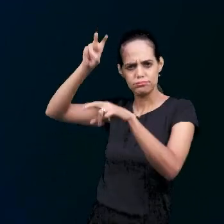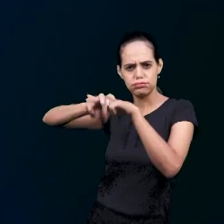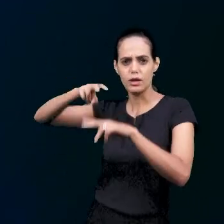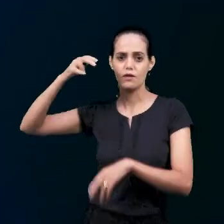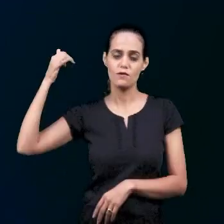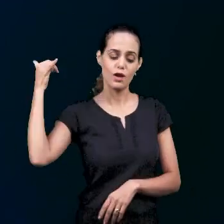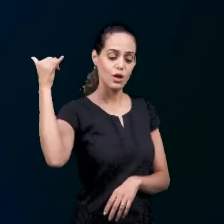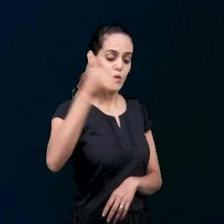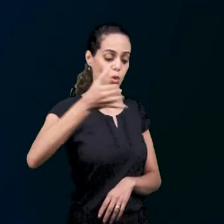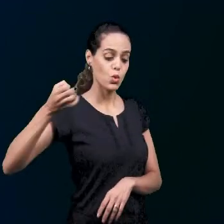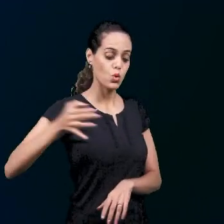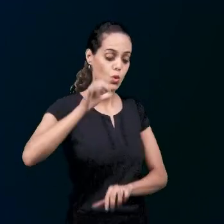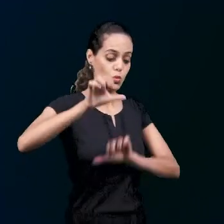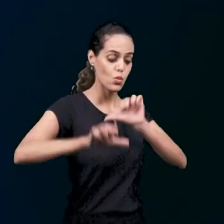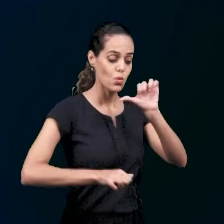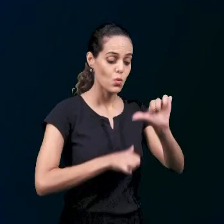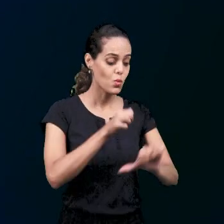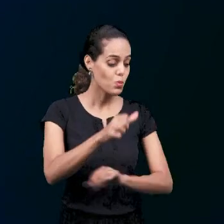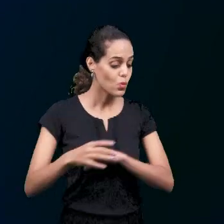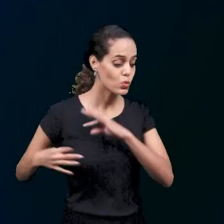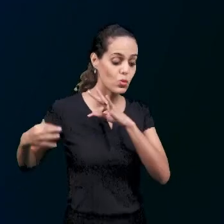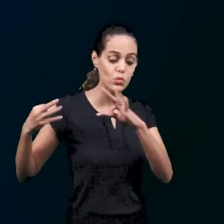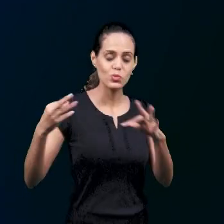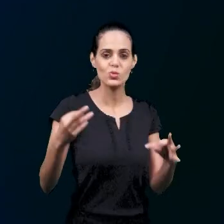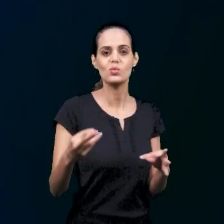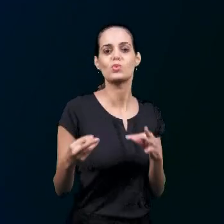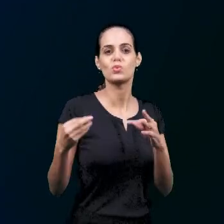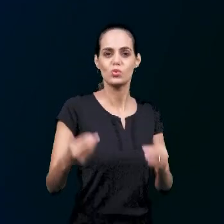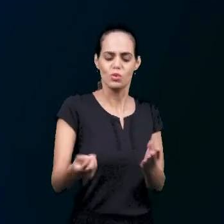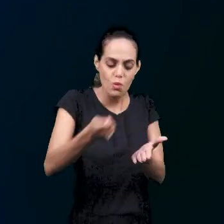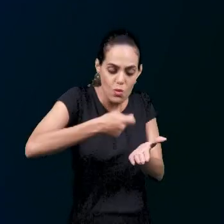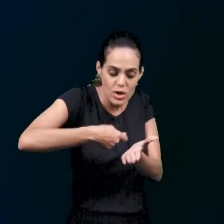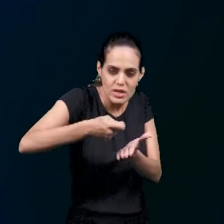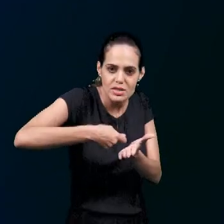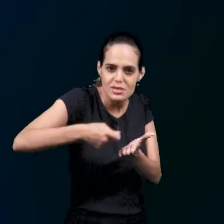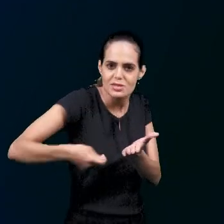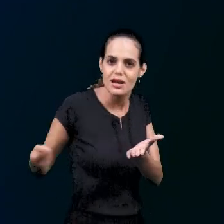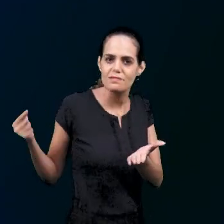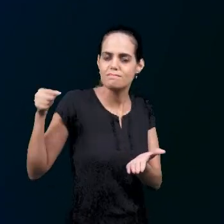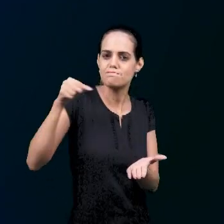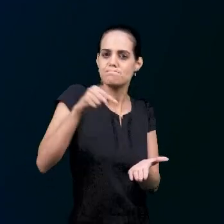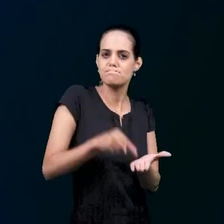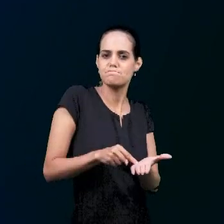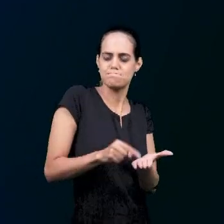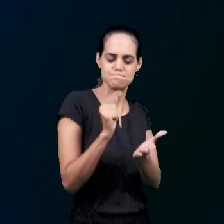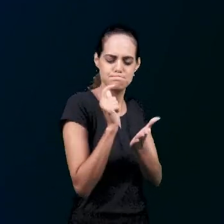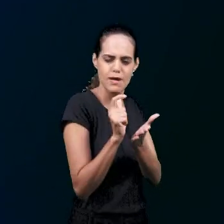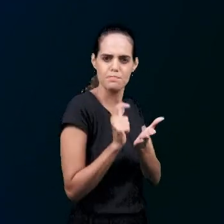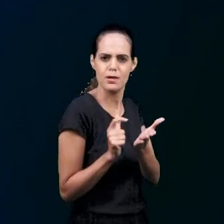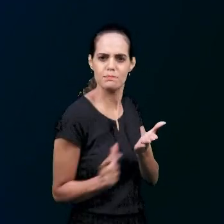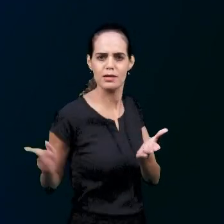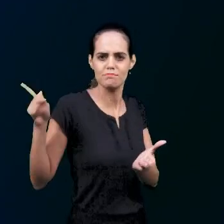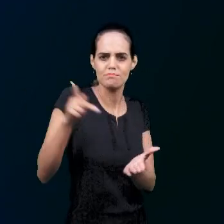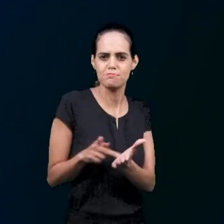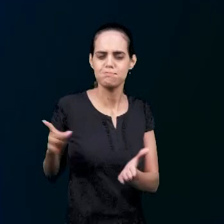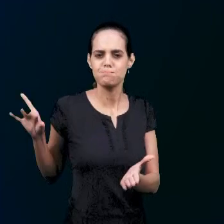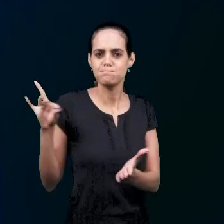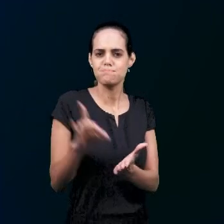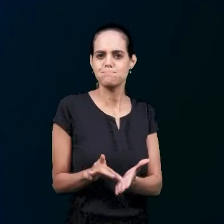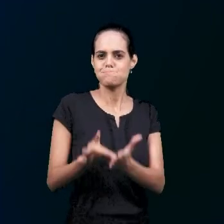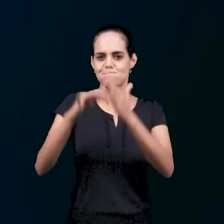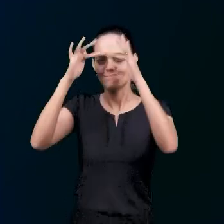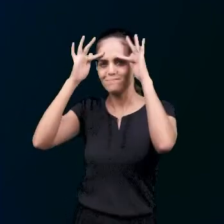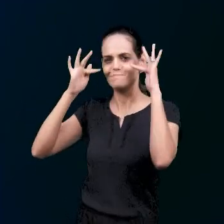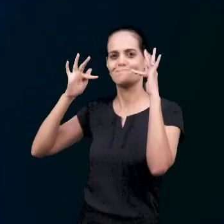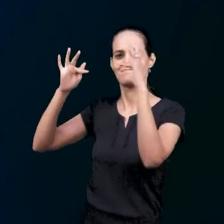trône dit, voici, je fais nouvelles toutes les choses. Il a dit, écris, car ces paroles sont véritables et